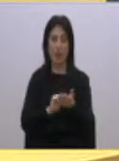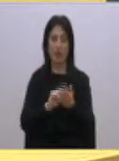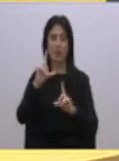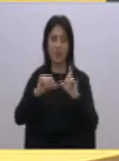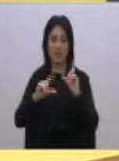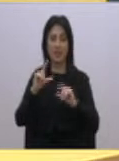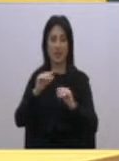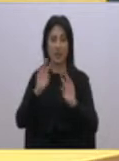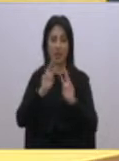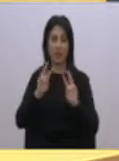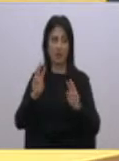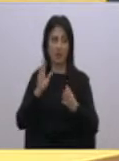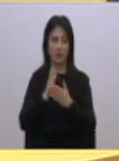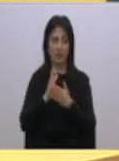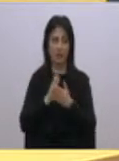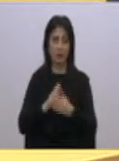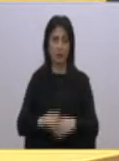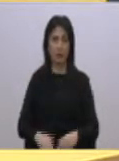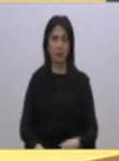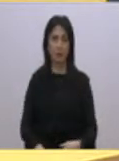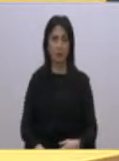საქტატის ვებზე.